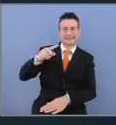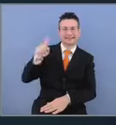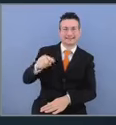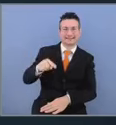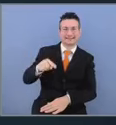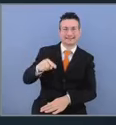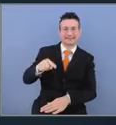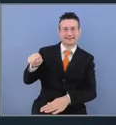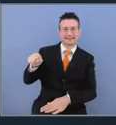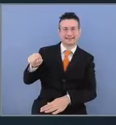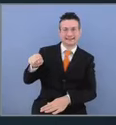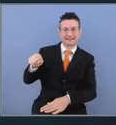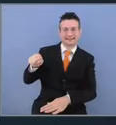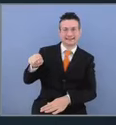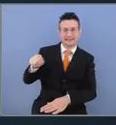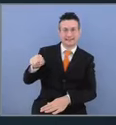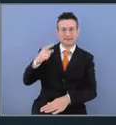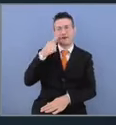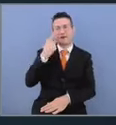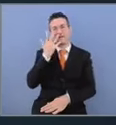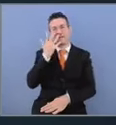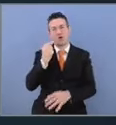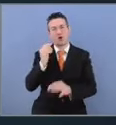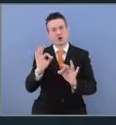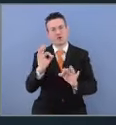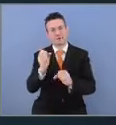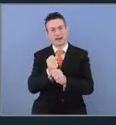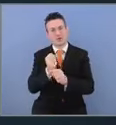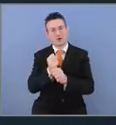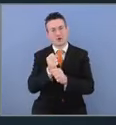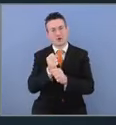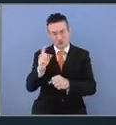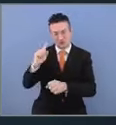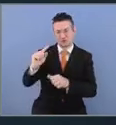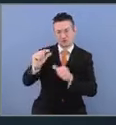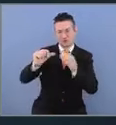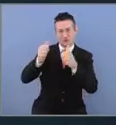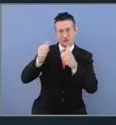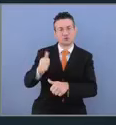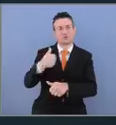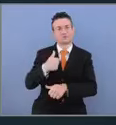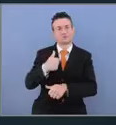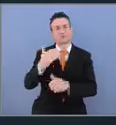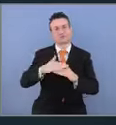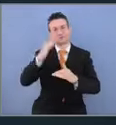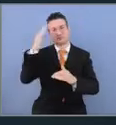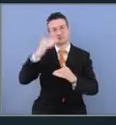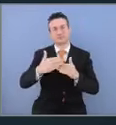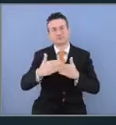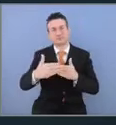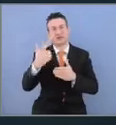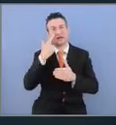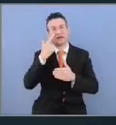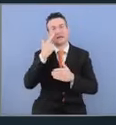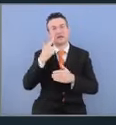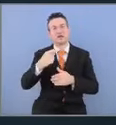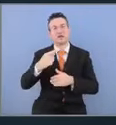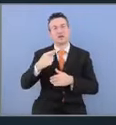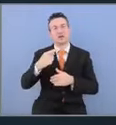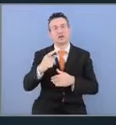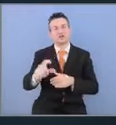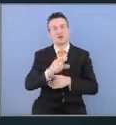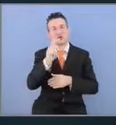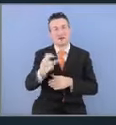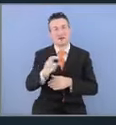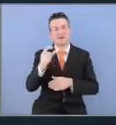aderiamo anche in questo modus operandi di questa mattina e di queste giornate messe in campo dal vicepresidente e dal collega Ornelli. Un